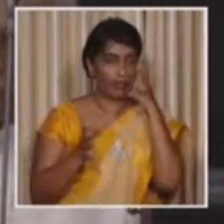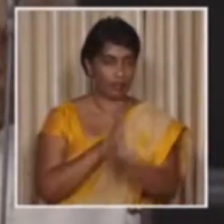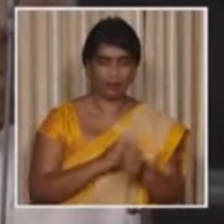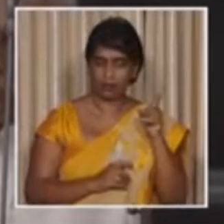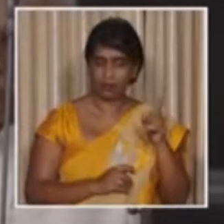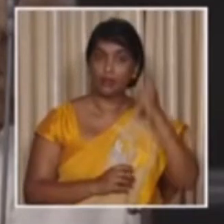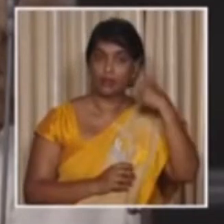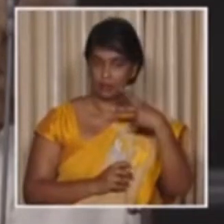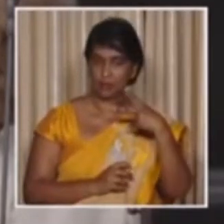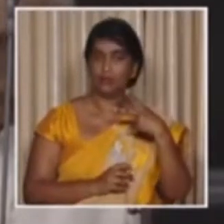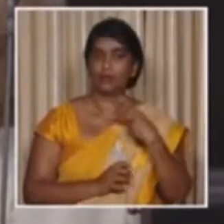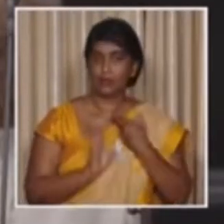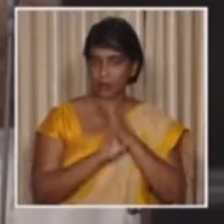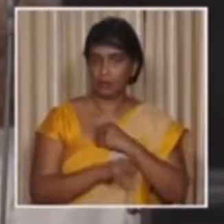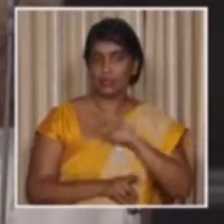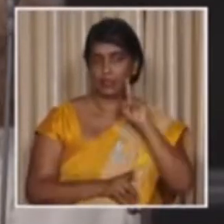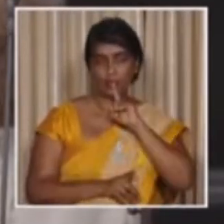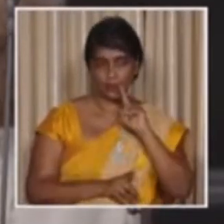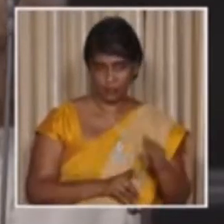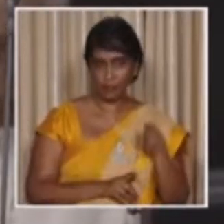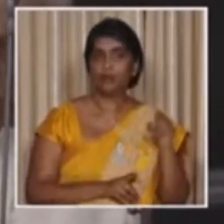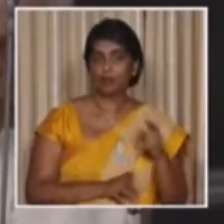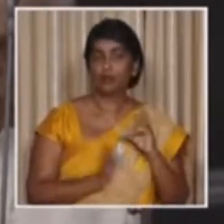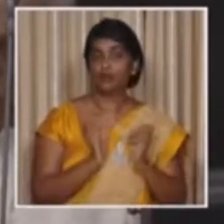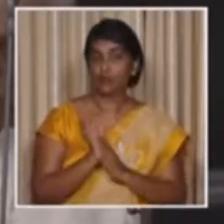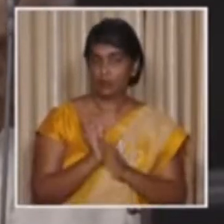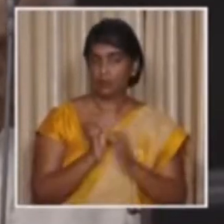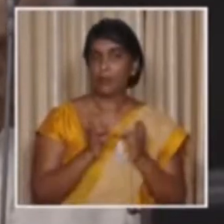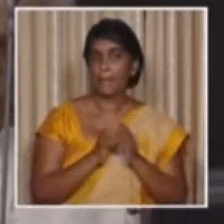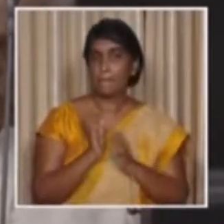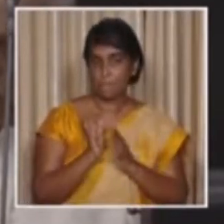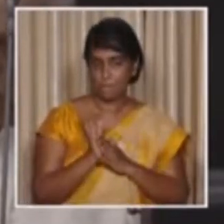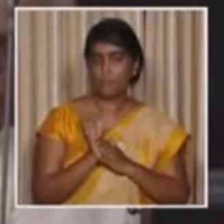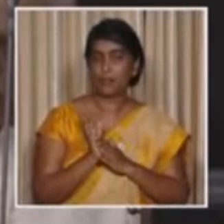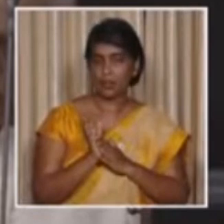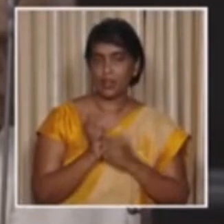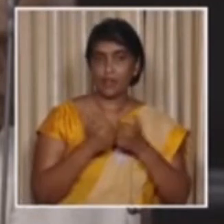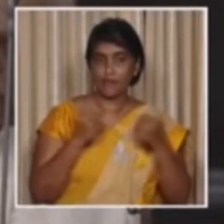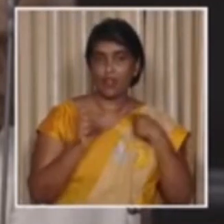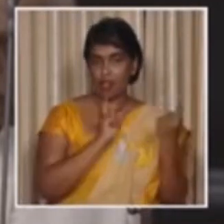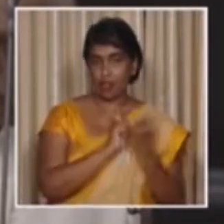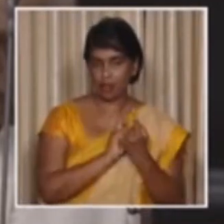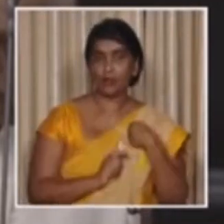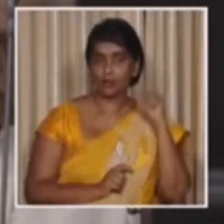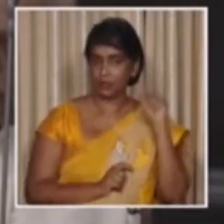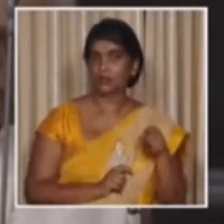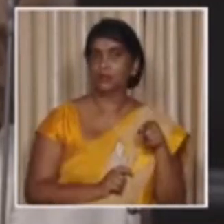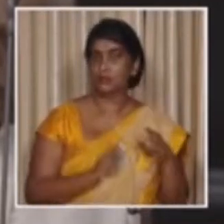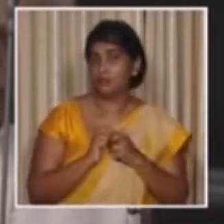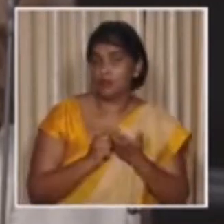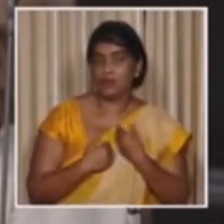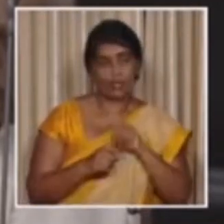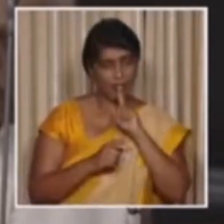දෙවැනි එක මම එදා එයාට දැනුම් දුන්නා මට කොමිසමේ සමාජිකයන් වෙනම මුණගැහුව අවස්ථාවලදීත් මං කිව්වා මේකයි තත්ත්වය